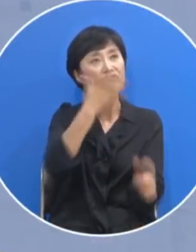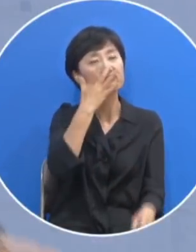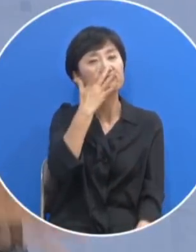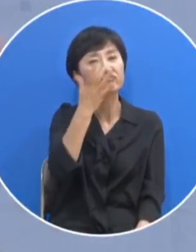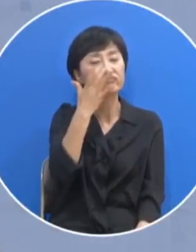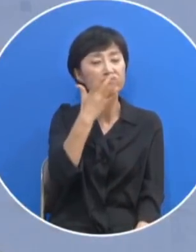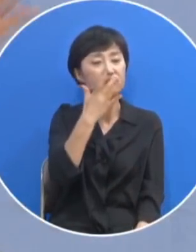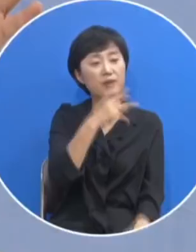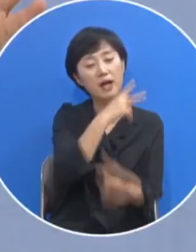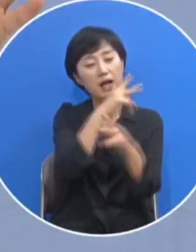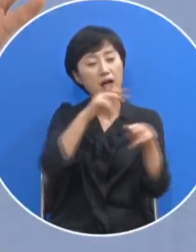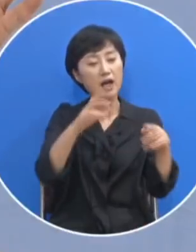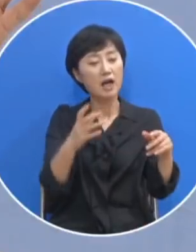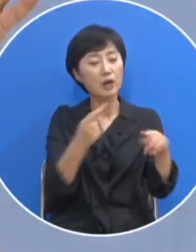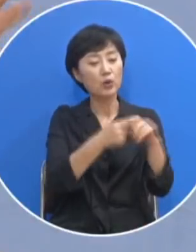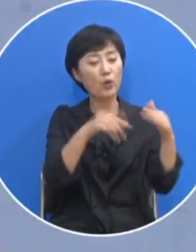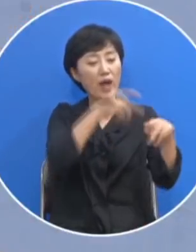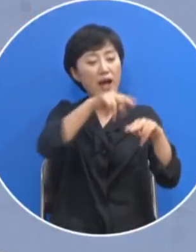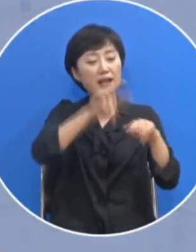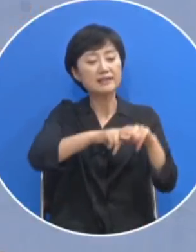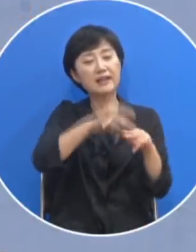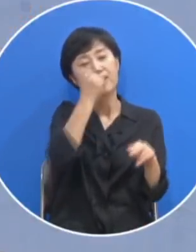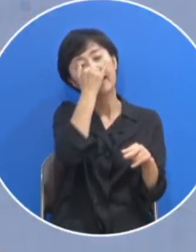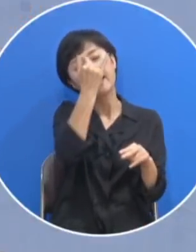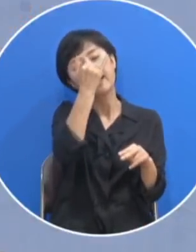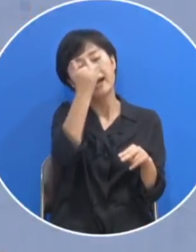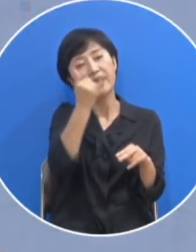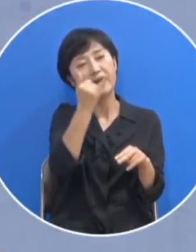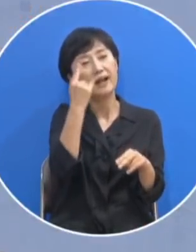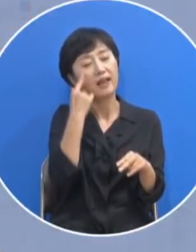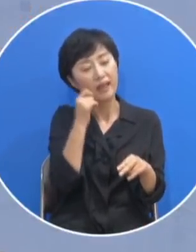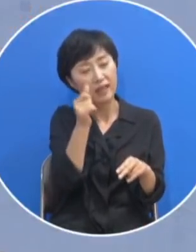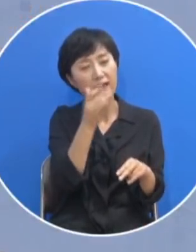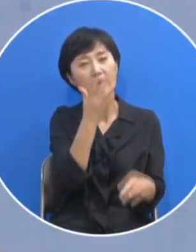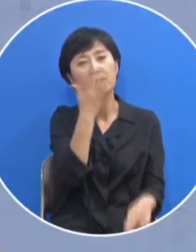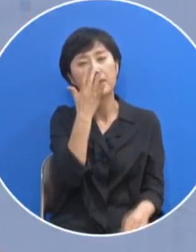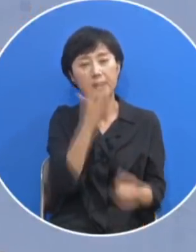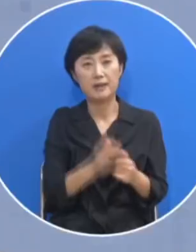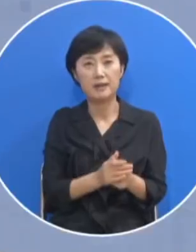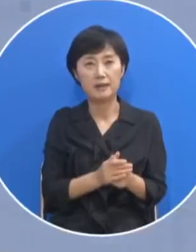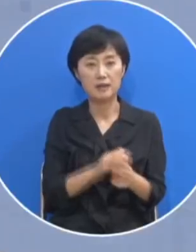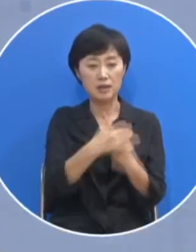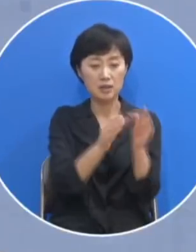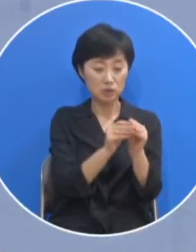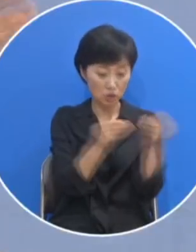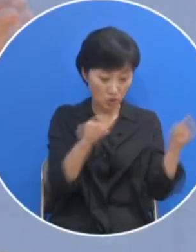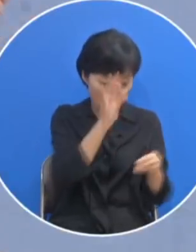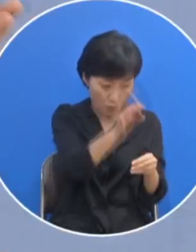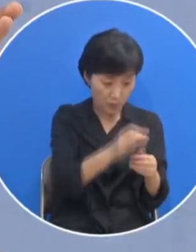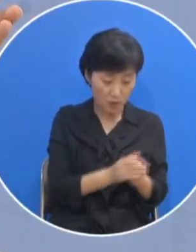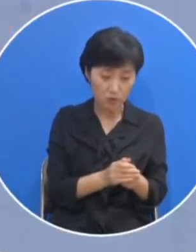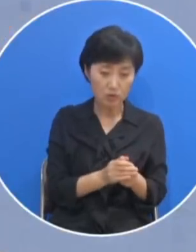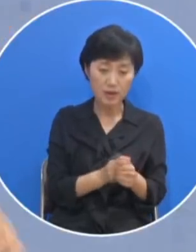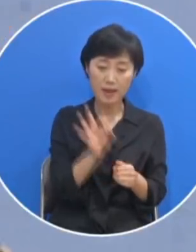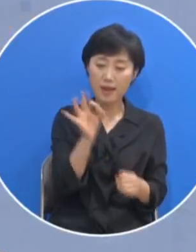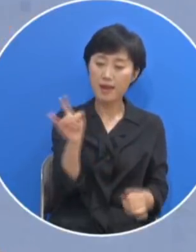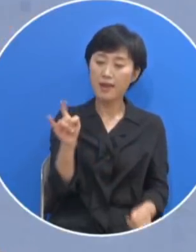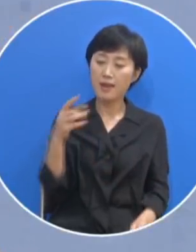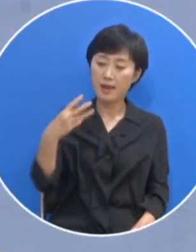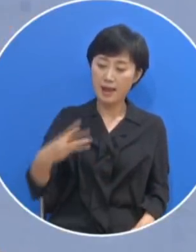말씀 즉 그 성이 이르게 돼서요 엘리는 자기 초소에 노고